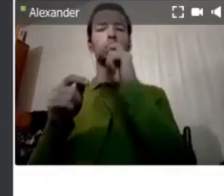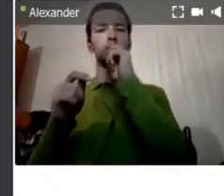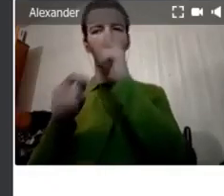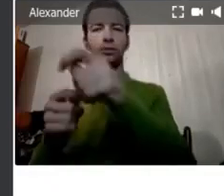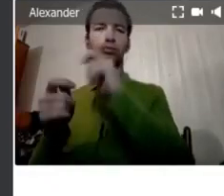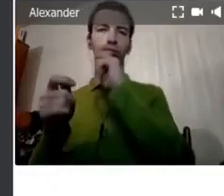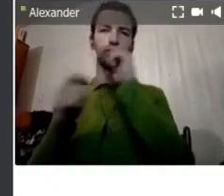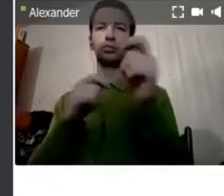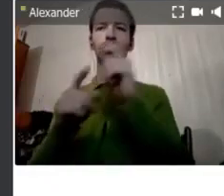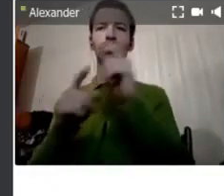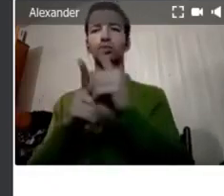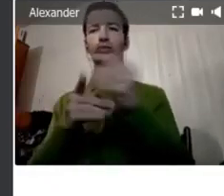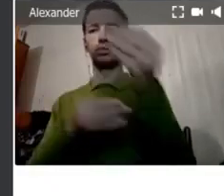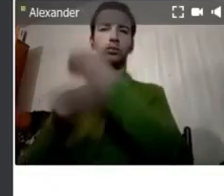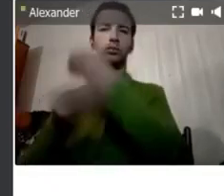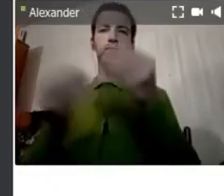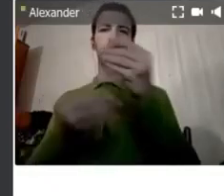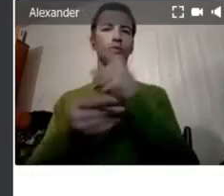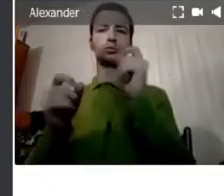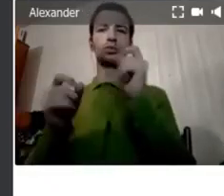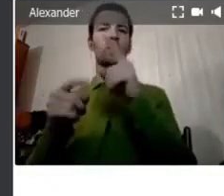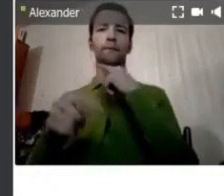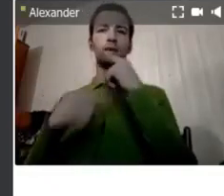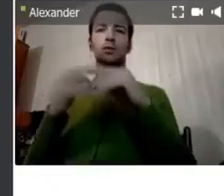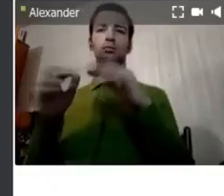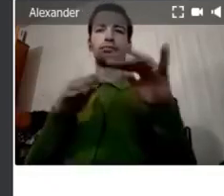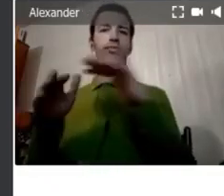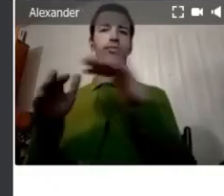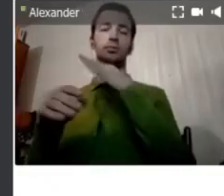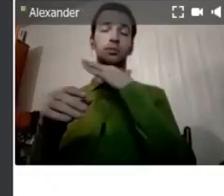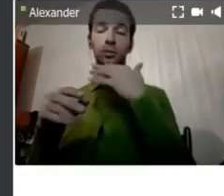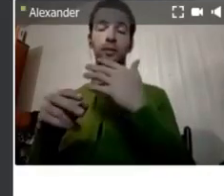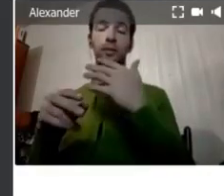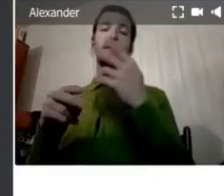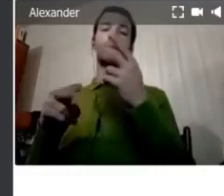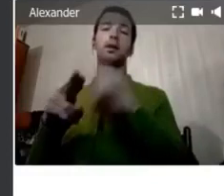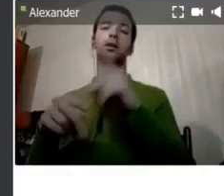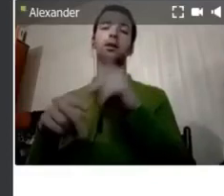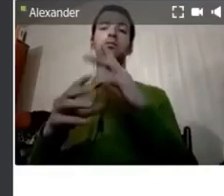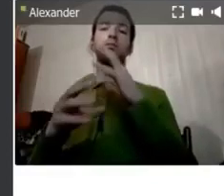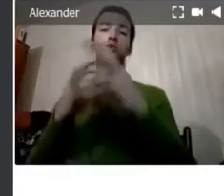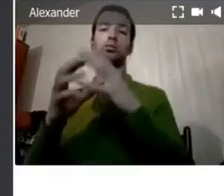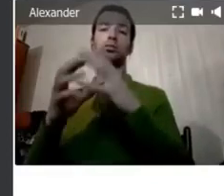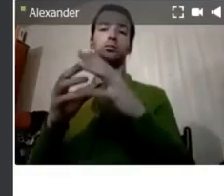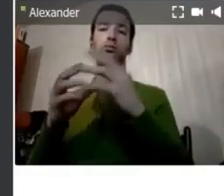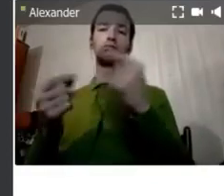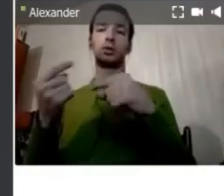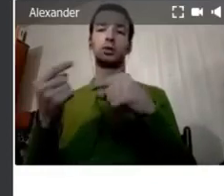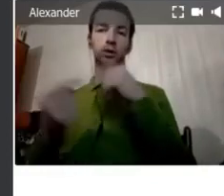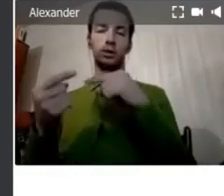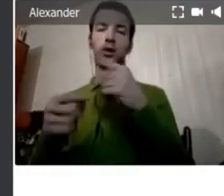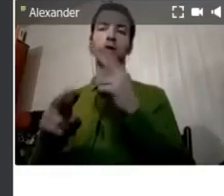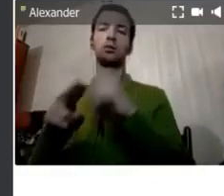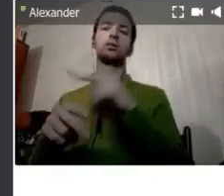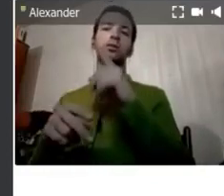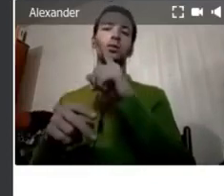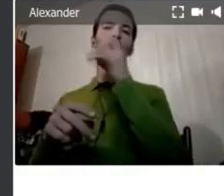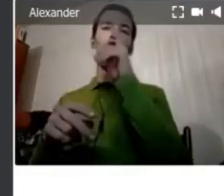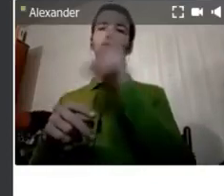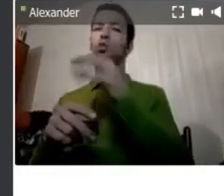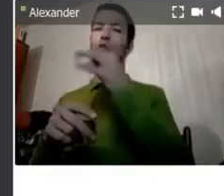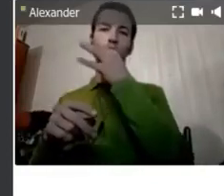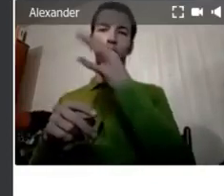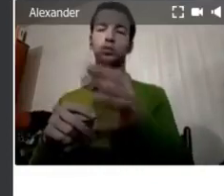делать это абсолютно безопасно для себя, надежно, зарабатывать много, и имея просто для